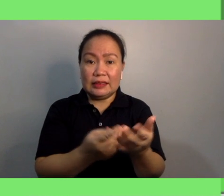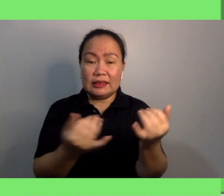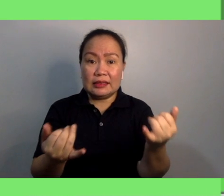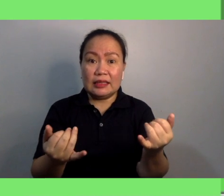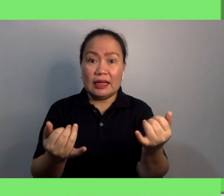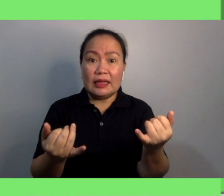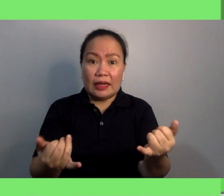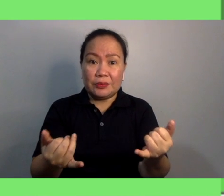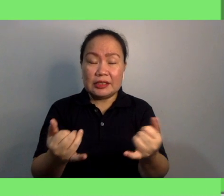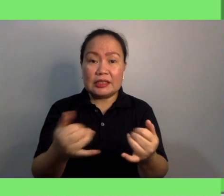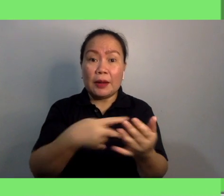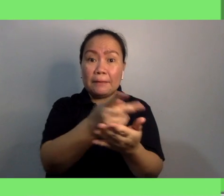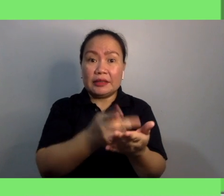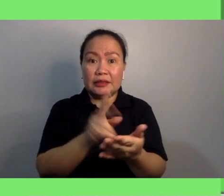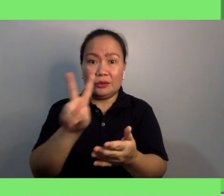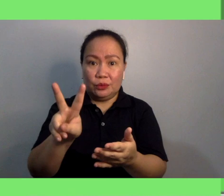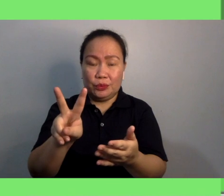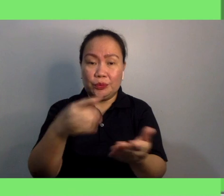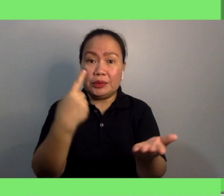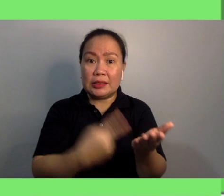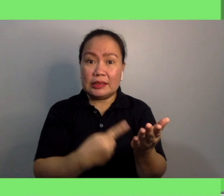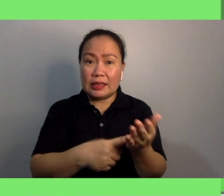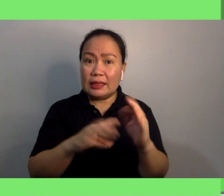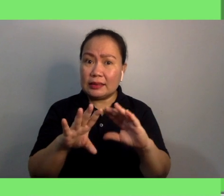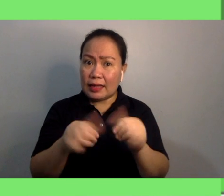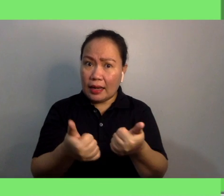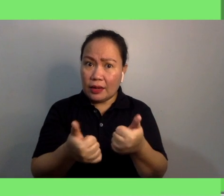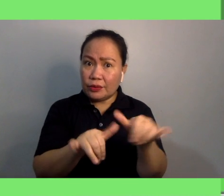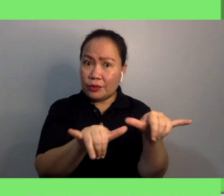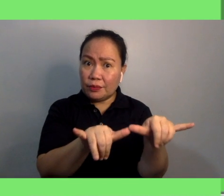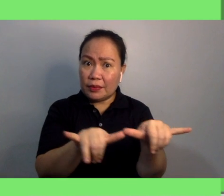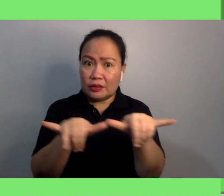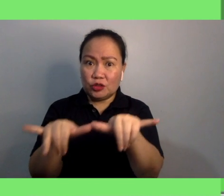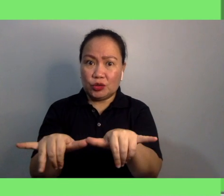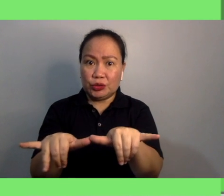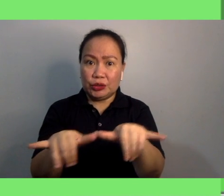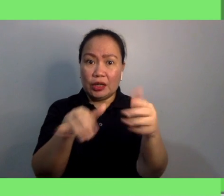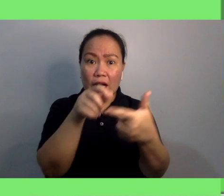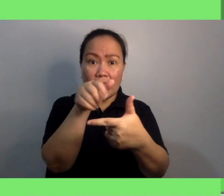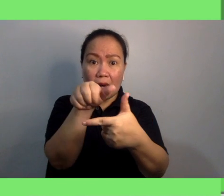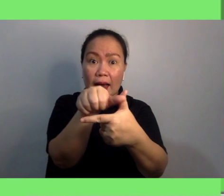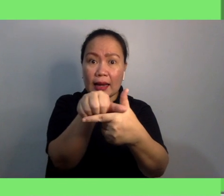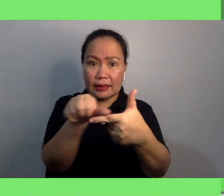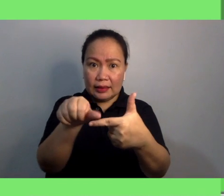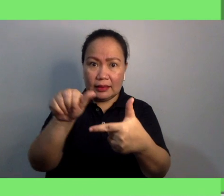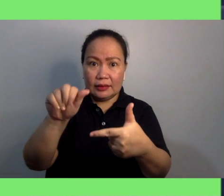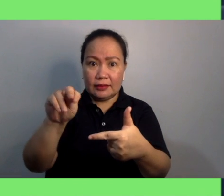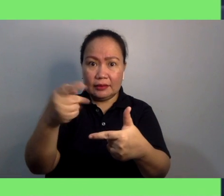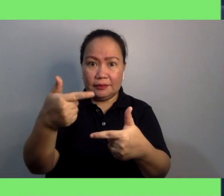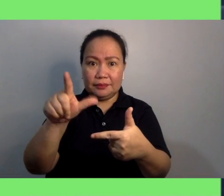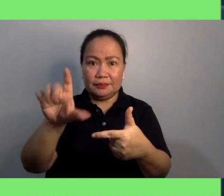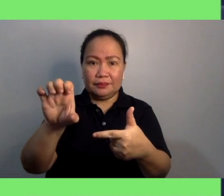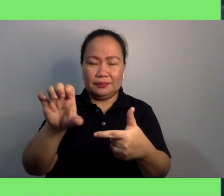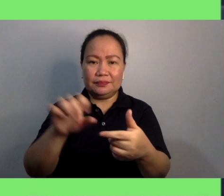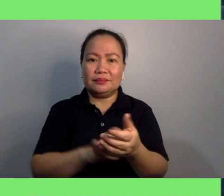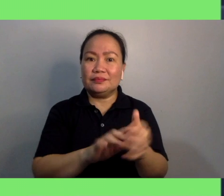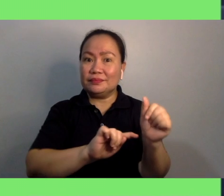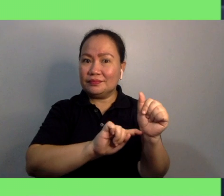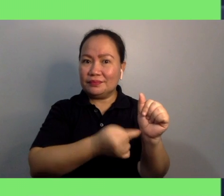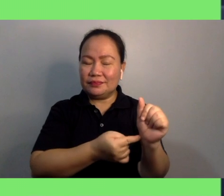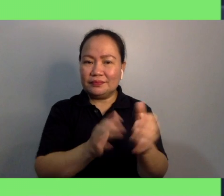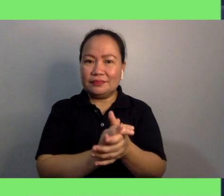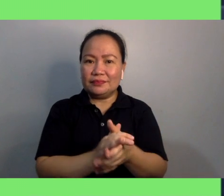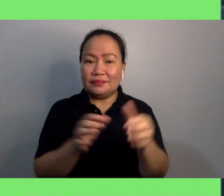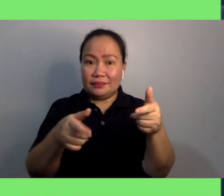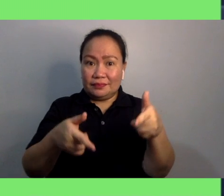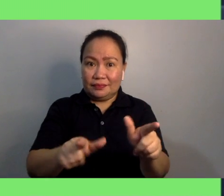saan didiscuss natin kung paano mag-measure ng angle. So, let's start. So, let us recall